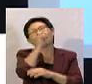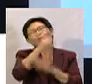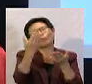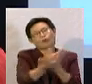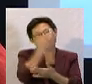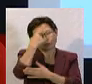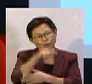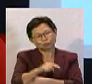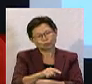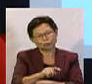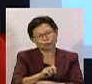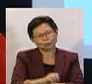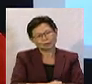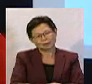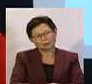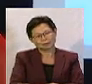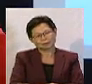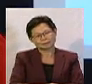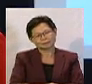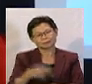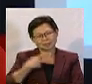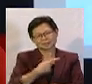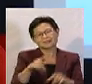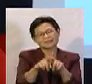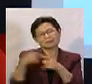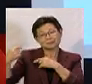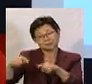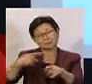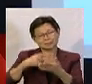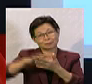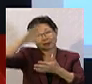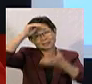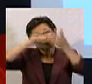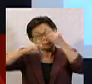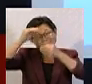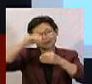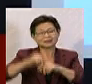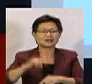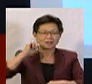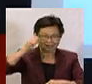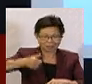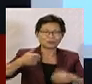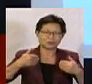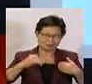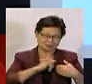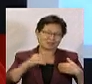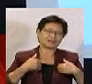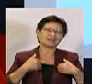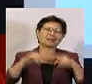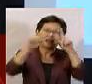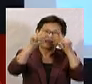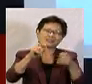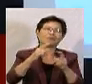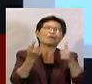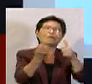untuk promote apa semua. Sambil tu kita kena belajar and fokus untuk final exam. Sebenarnya esok saya dah final exam dah, first paper.